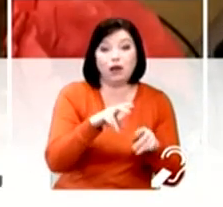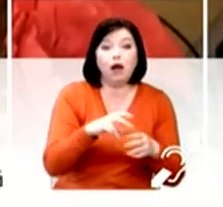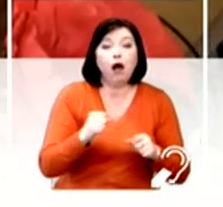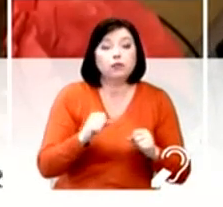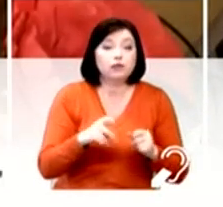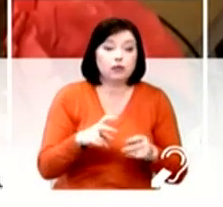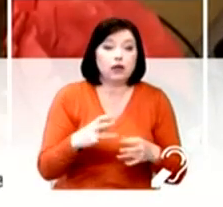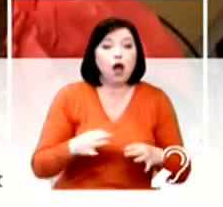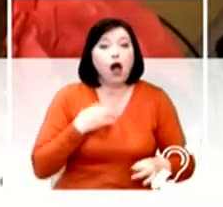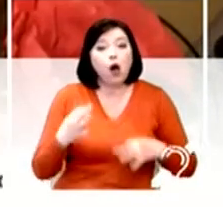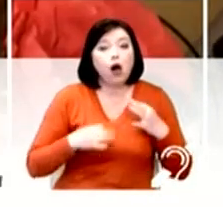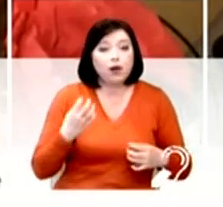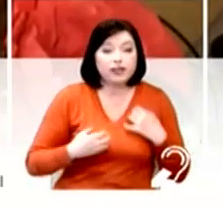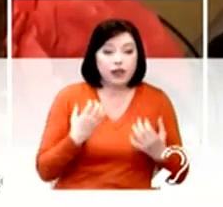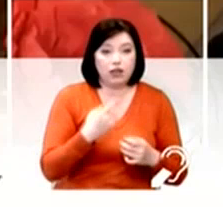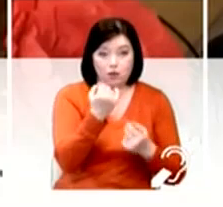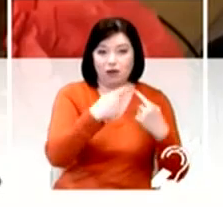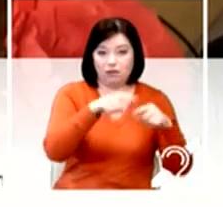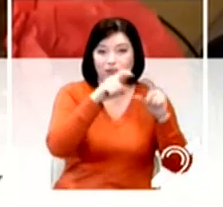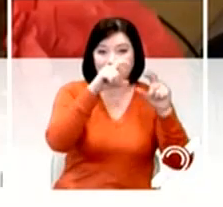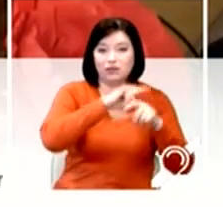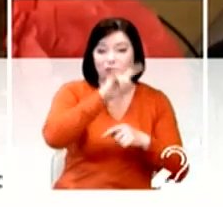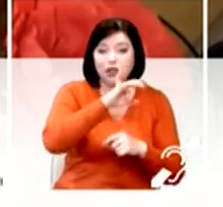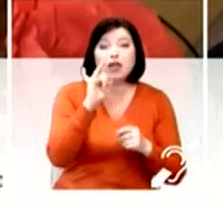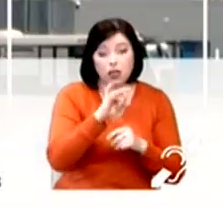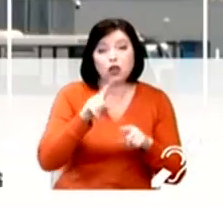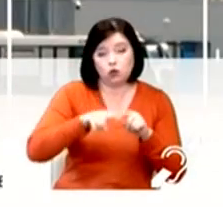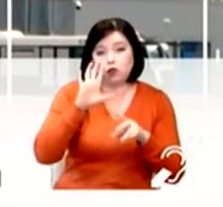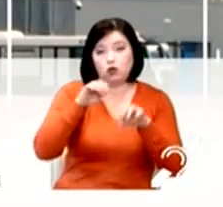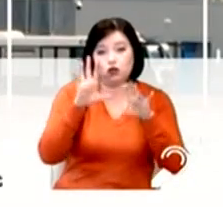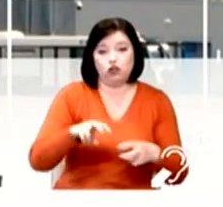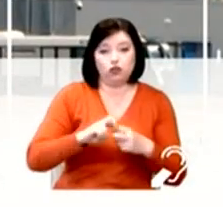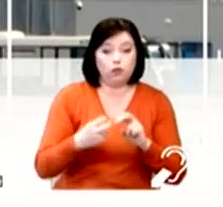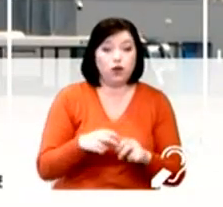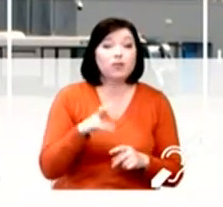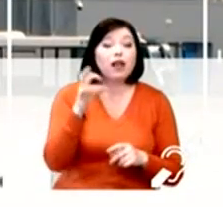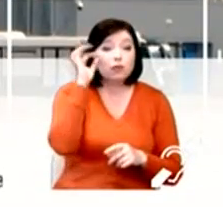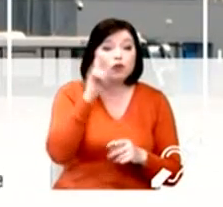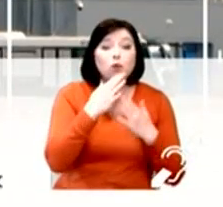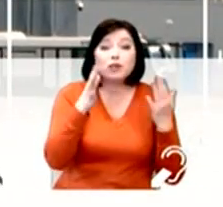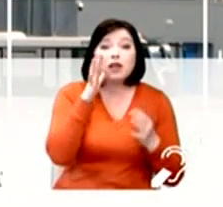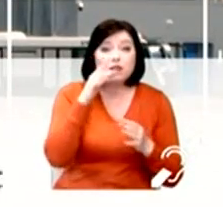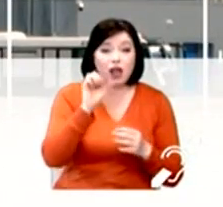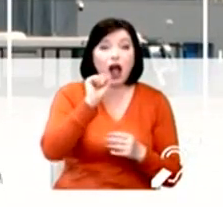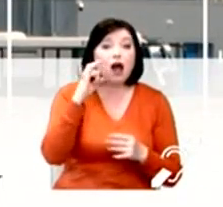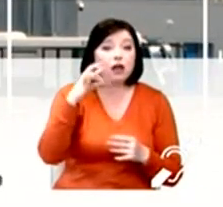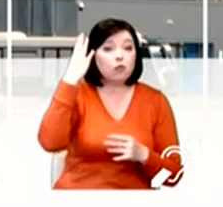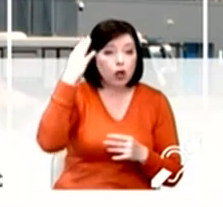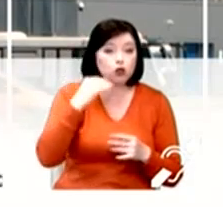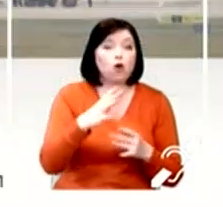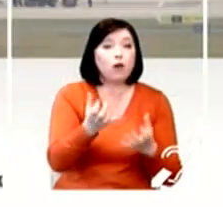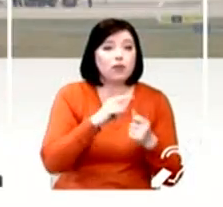ale companiei și gradual vom rezolva. Amintim că după ce în ultimele săptămâni Air Moldova a